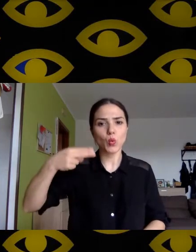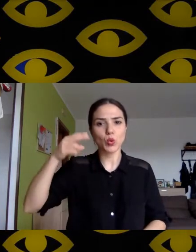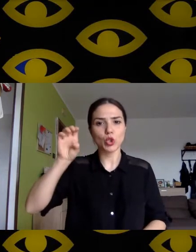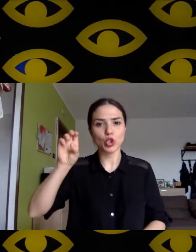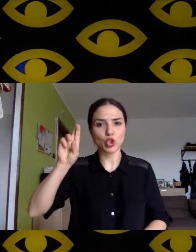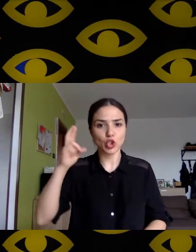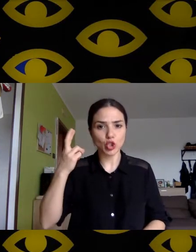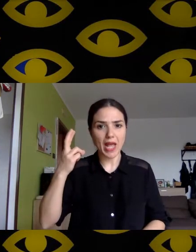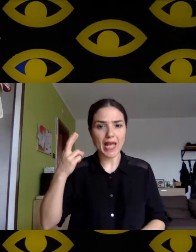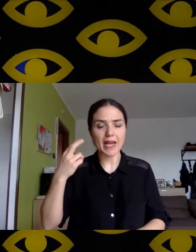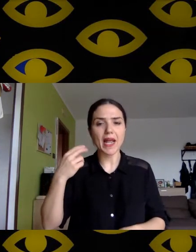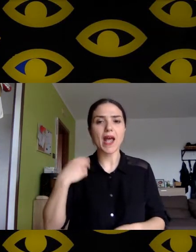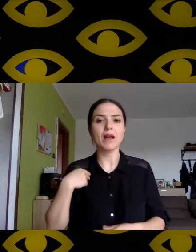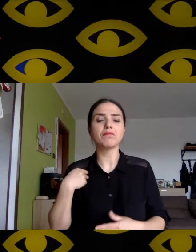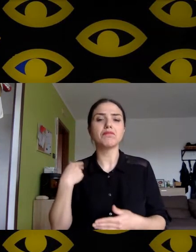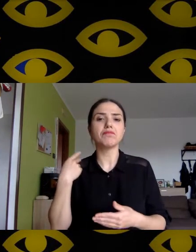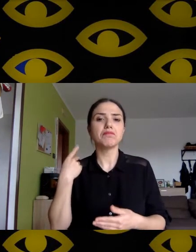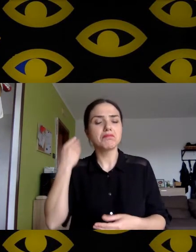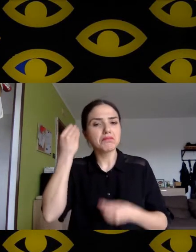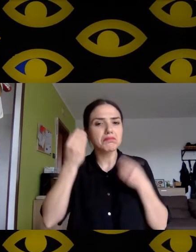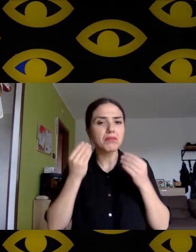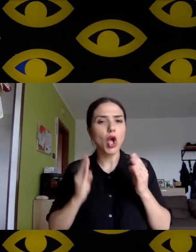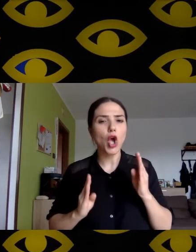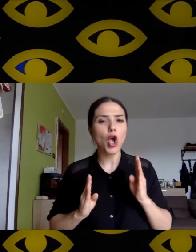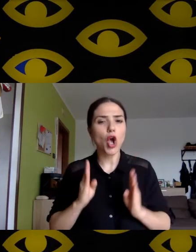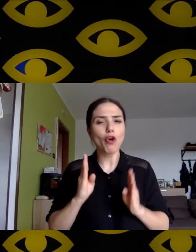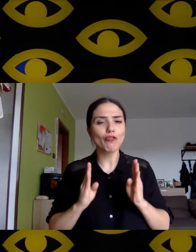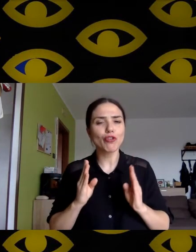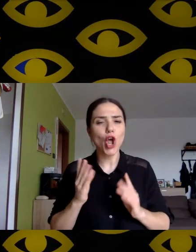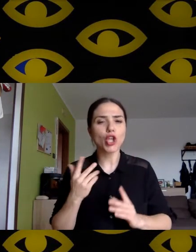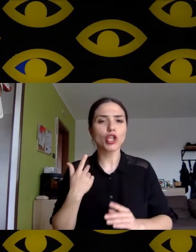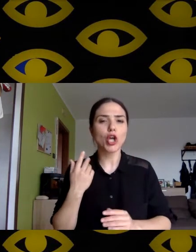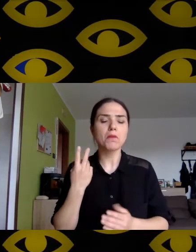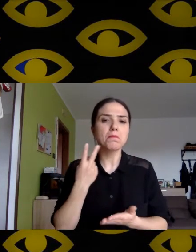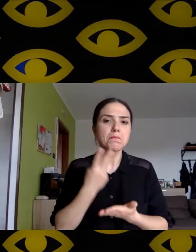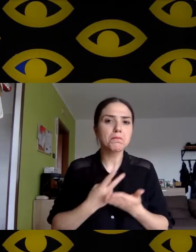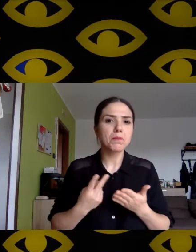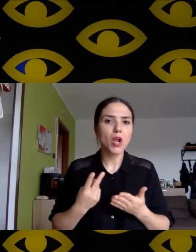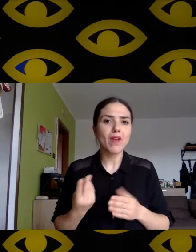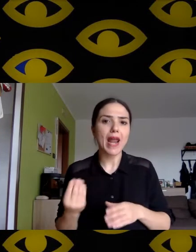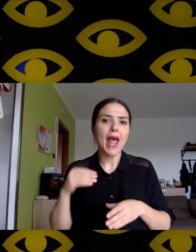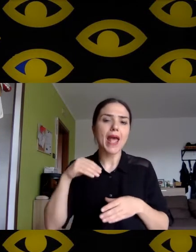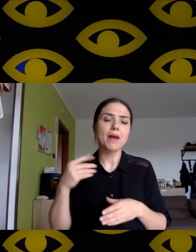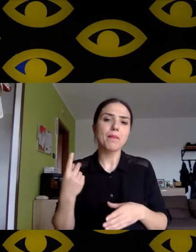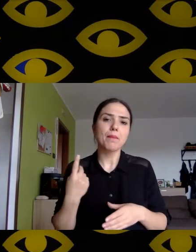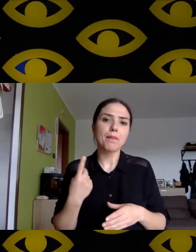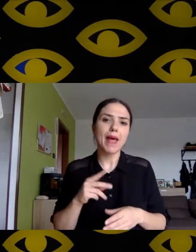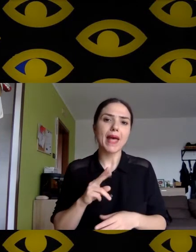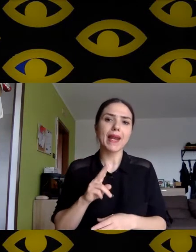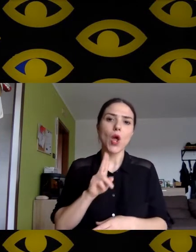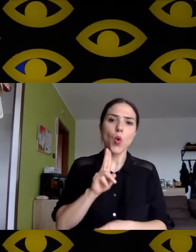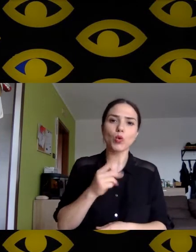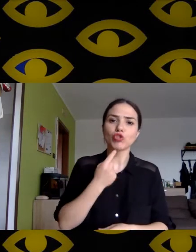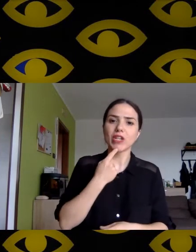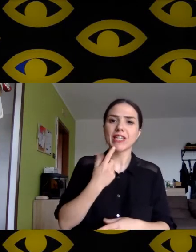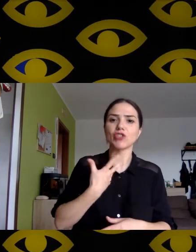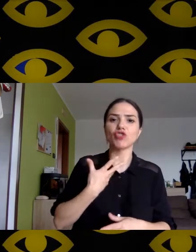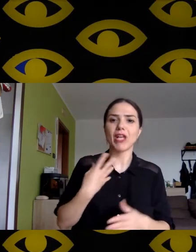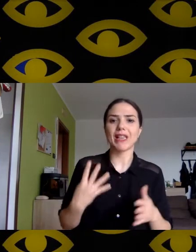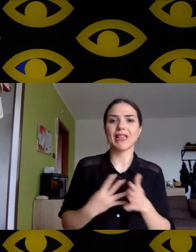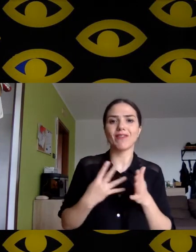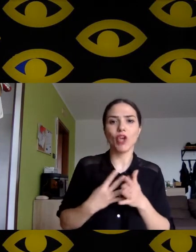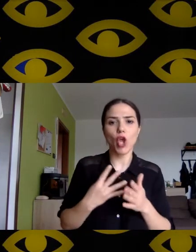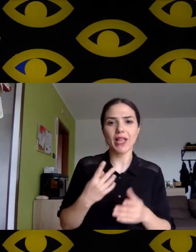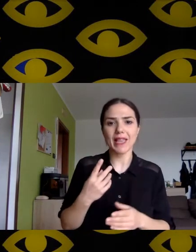primo tentativo di includere anche le persone che hanno difficoltà uditive. Ci sono dei servizi e delle tecnologie che